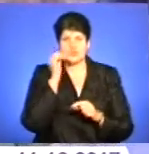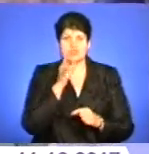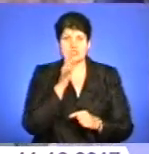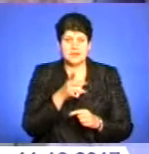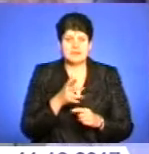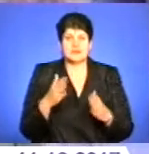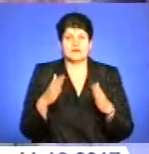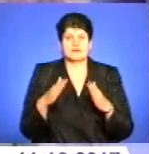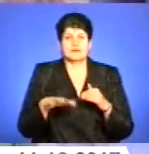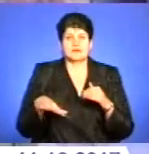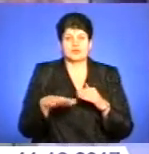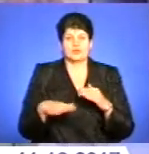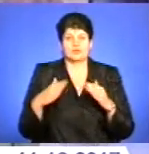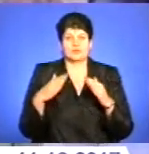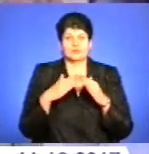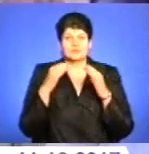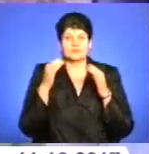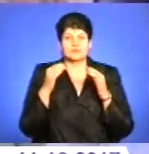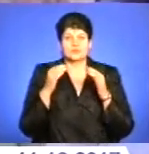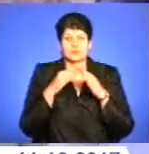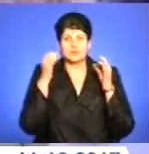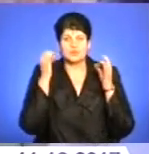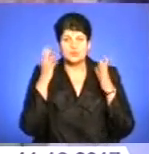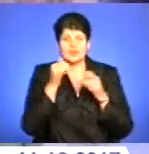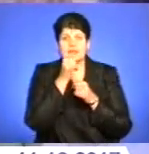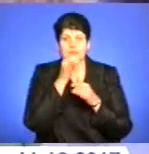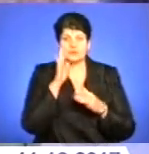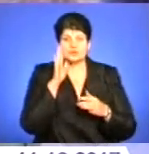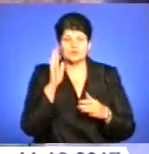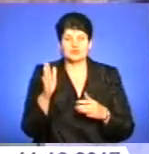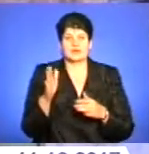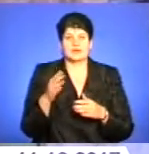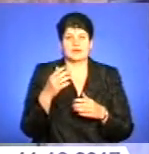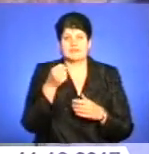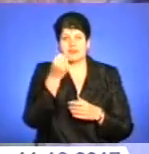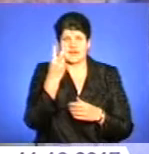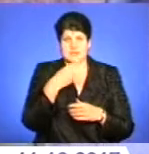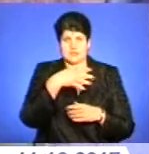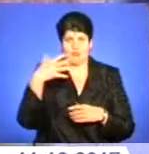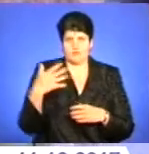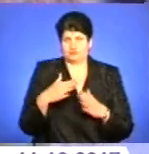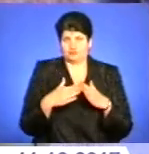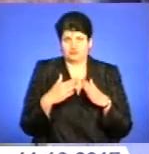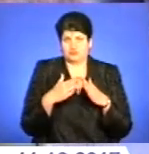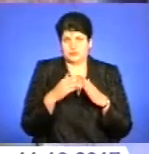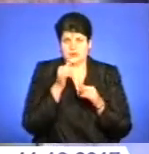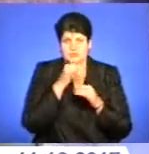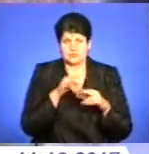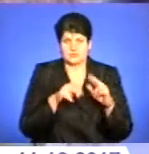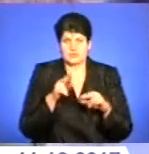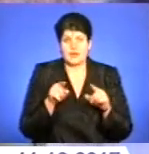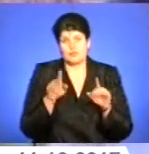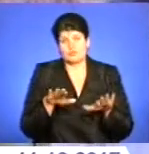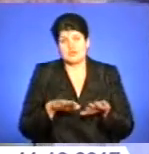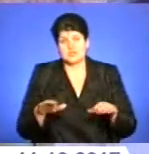Березіля ніякого не може бути 12-поверхового будинку, тому що це є Г4, зелена зона, може бути там дитяча площадка, спортивні